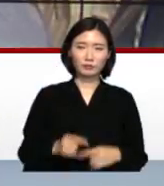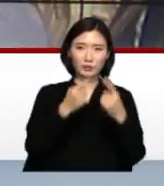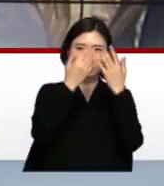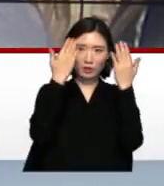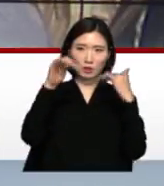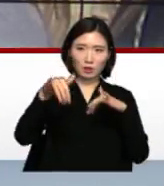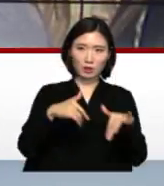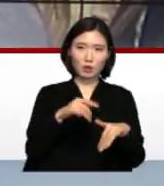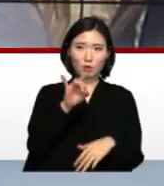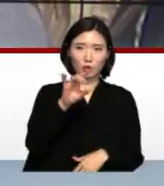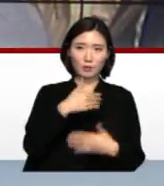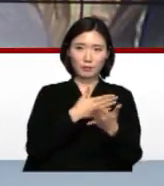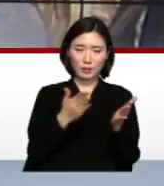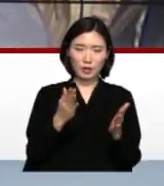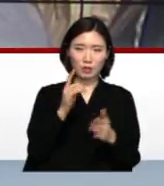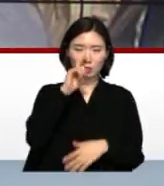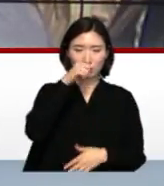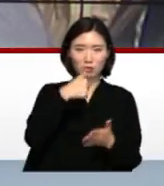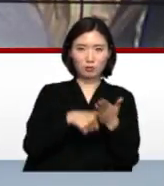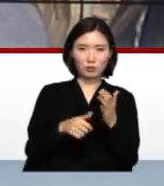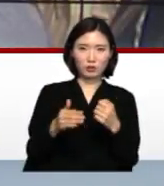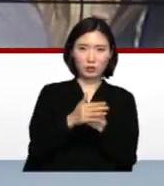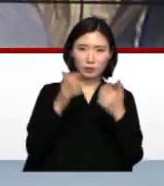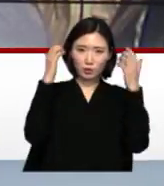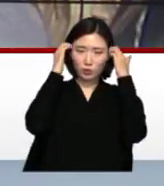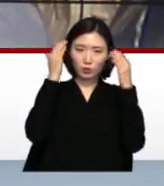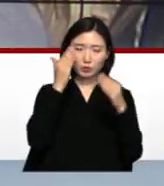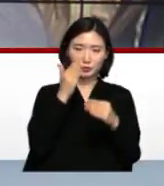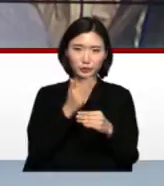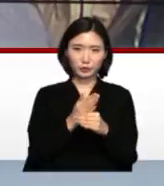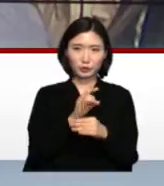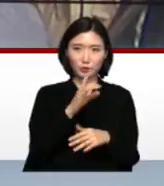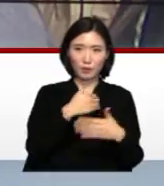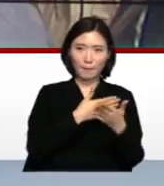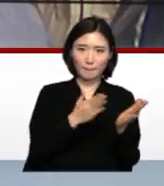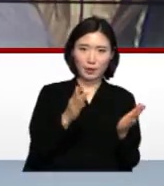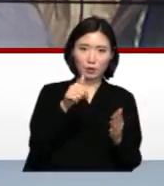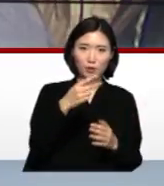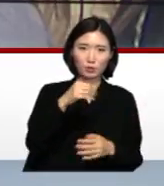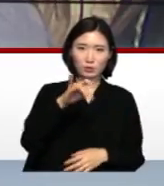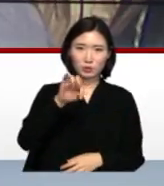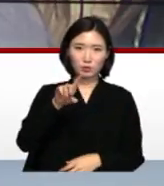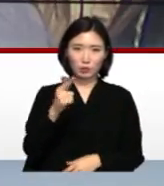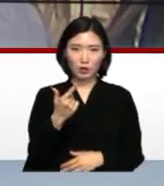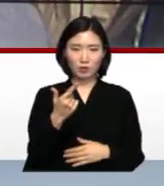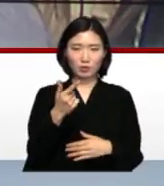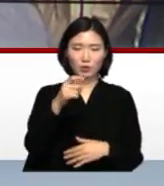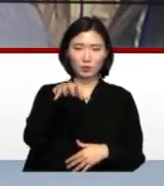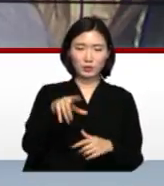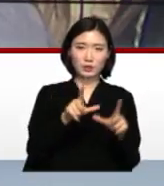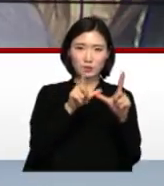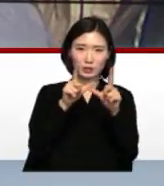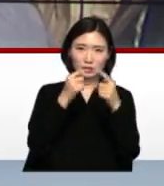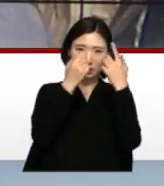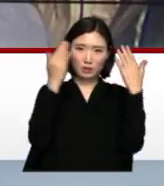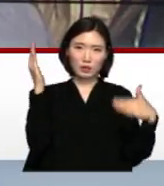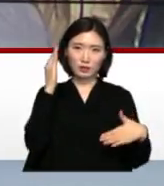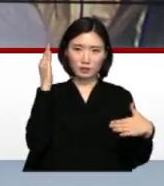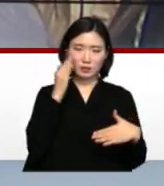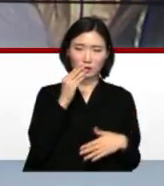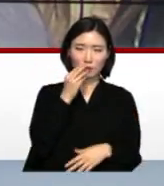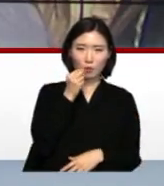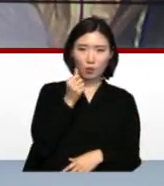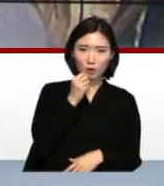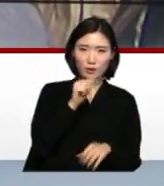대학가 원룸촌이 쓰레기로 몸살을 앓고 있습니다. 원룸과 고시원 등에 둥지를 튼 대학생들이 몰래 가져다 버린